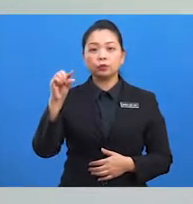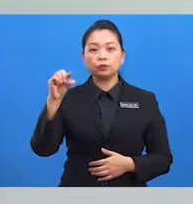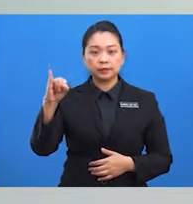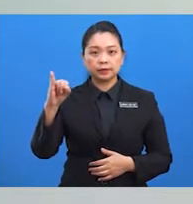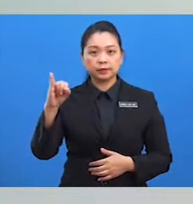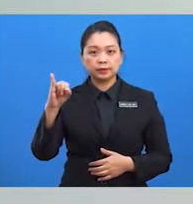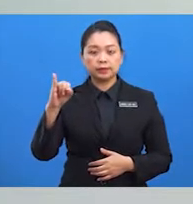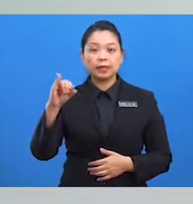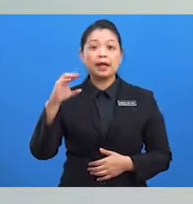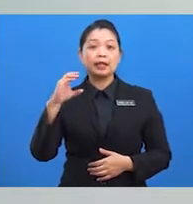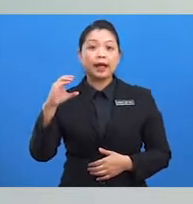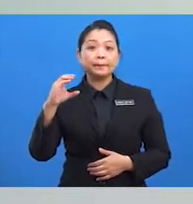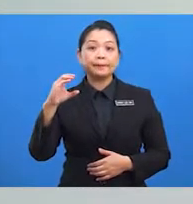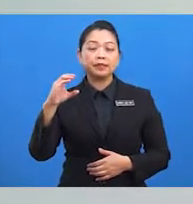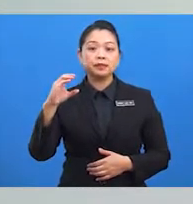karbon-14